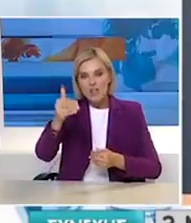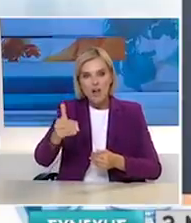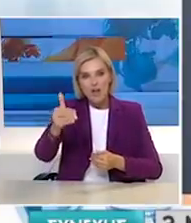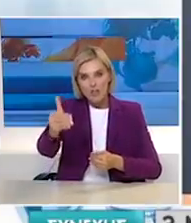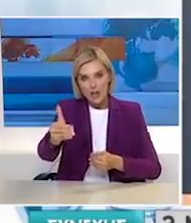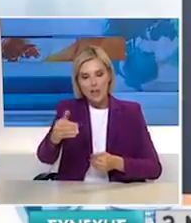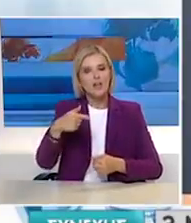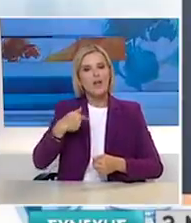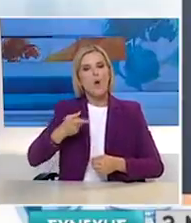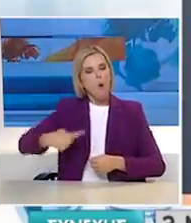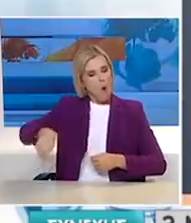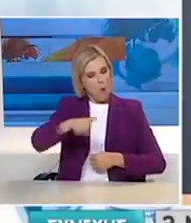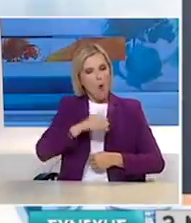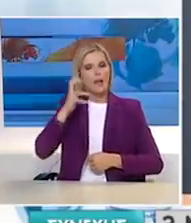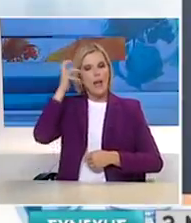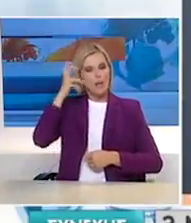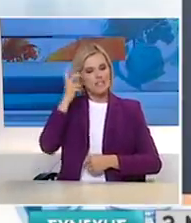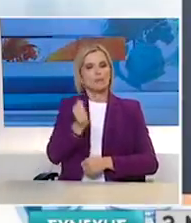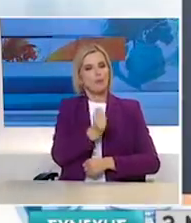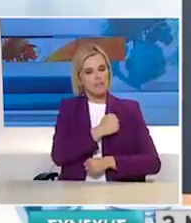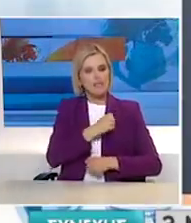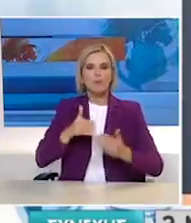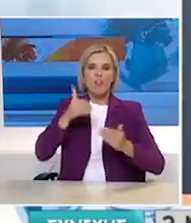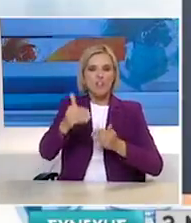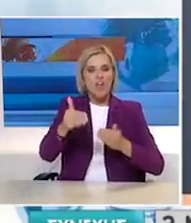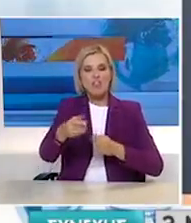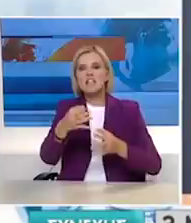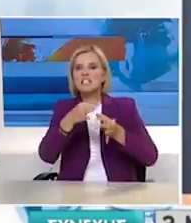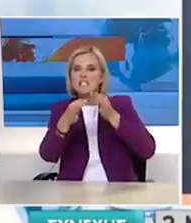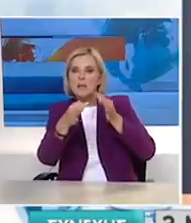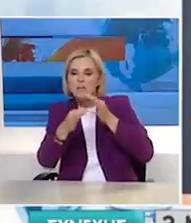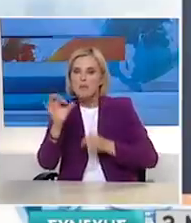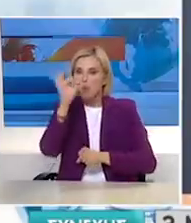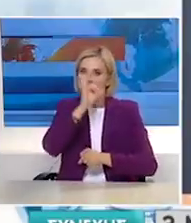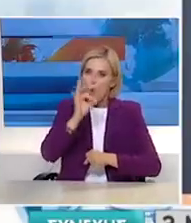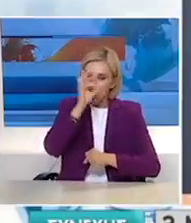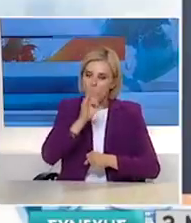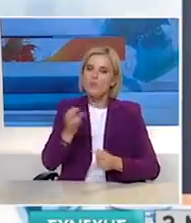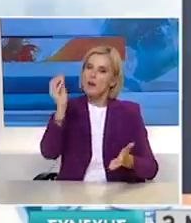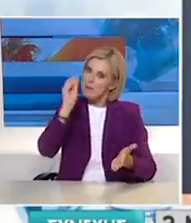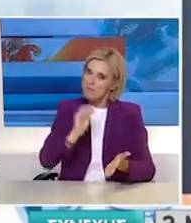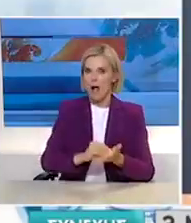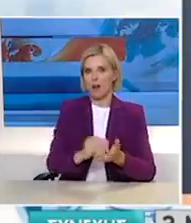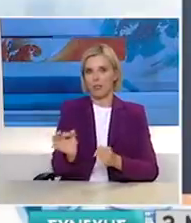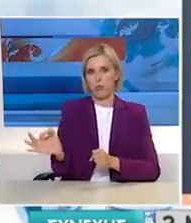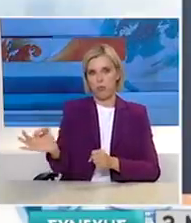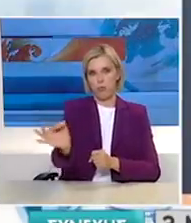θεωρείται βέβαιη η επάνωδος του ιού με ένα δεύτερο κύμα λοιμόξεων, τη στιγμή μάλιστα που μικρά ποσοστά ανοσίας διαπιστώνται στην Ευρώπη.